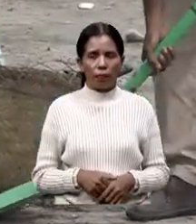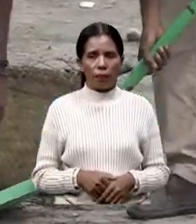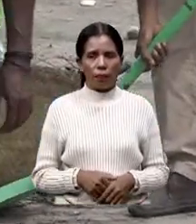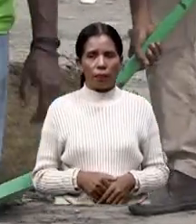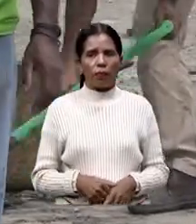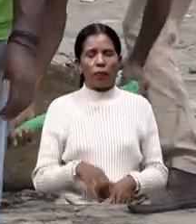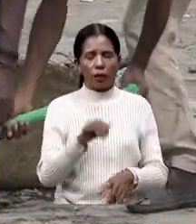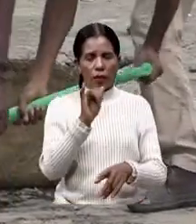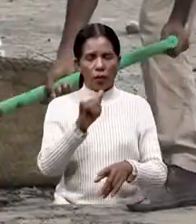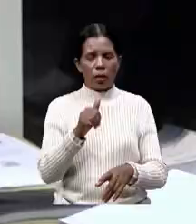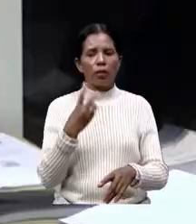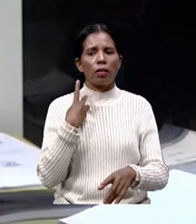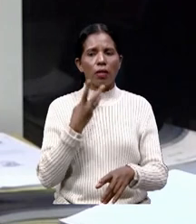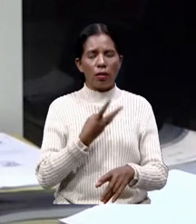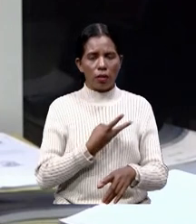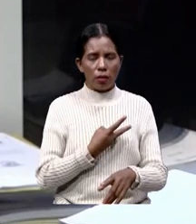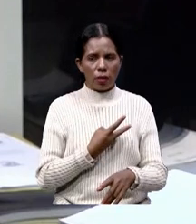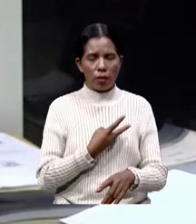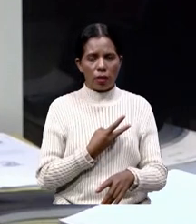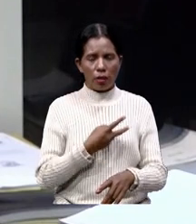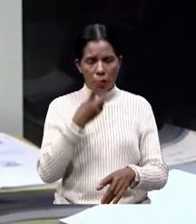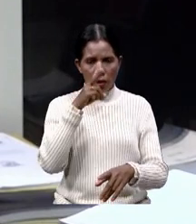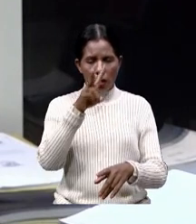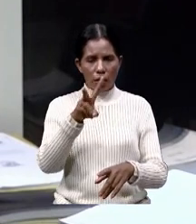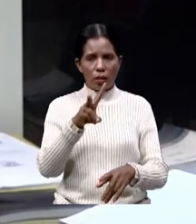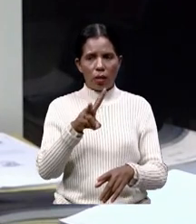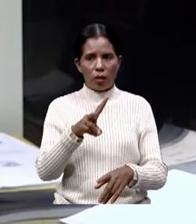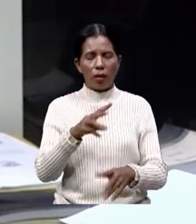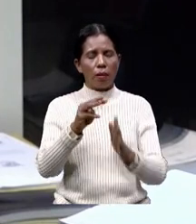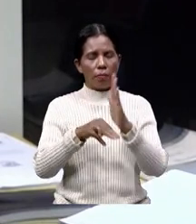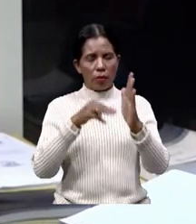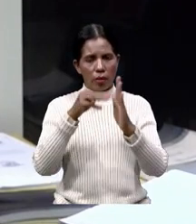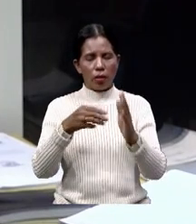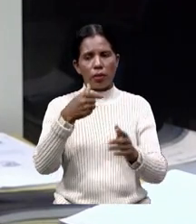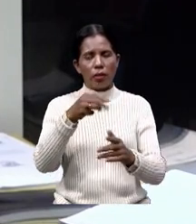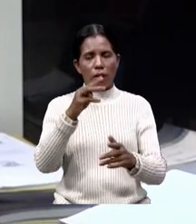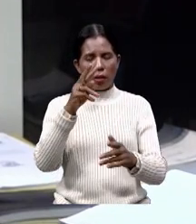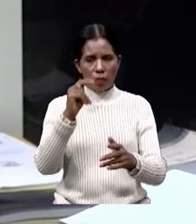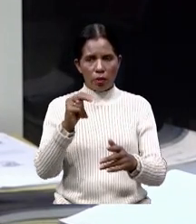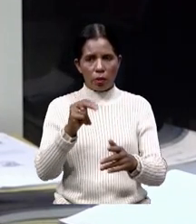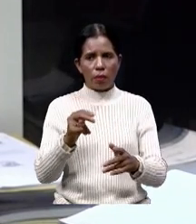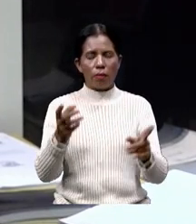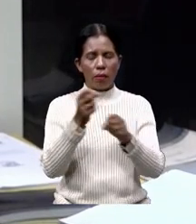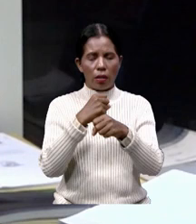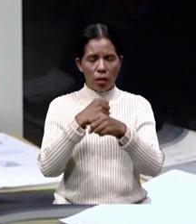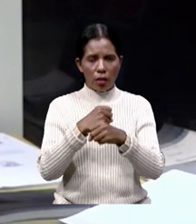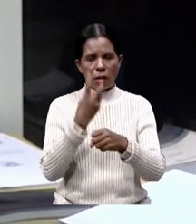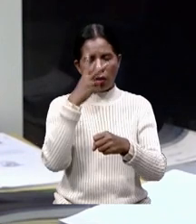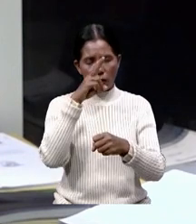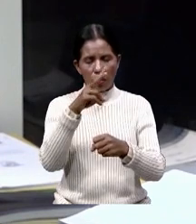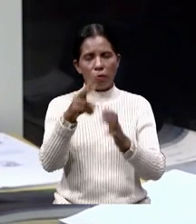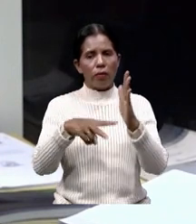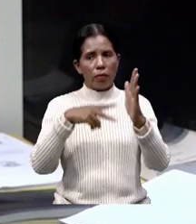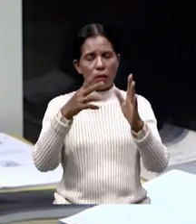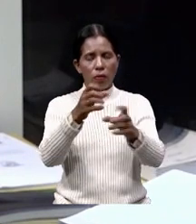Sì, durante ne ne amere media li liuba semin ne ve mai ha la copertura mai